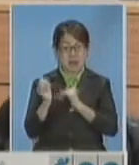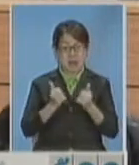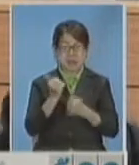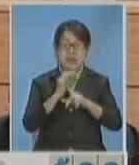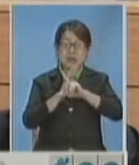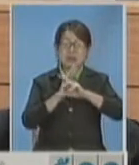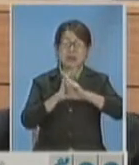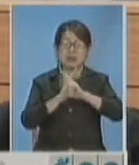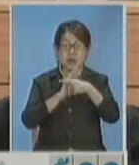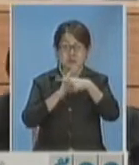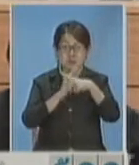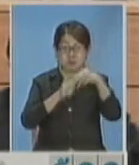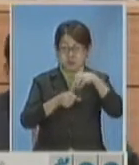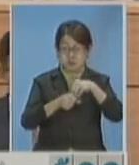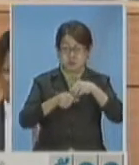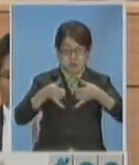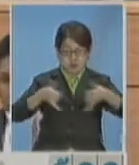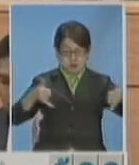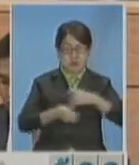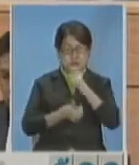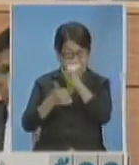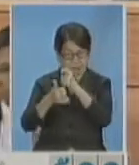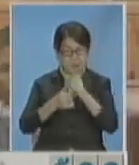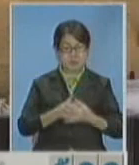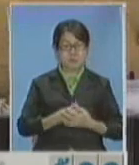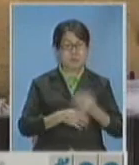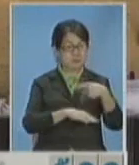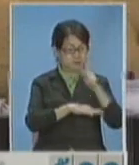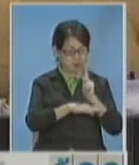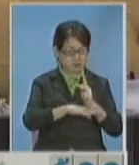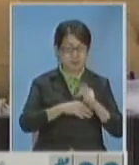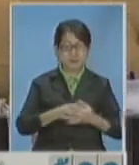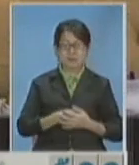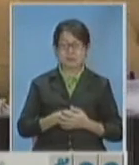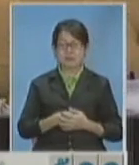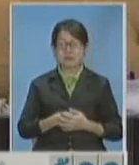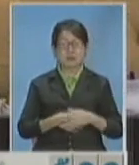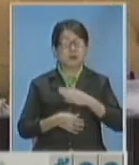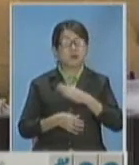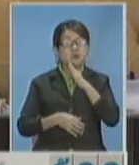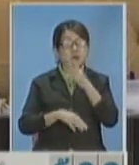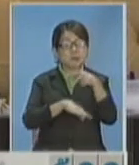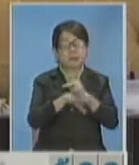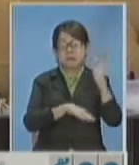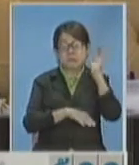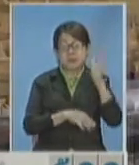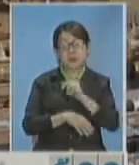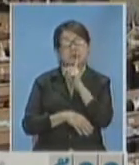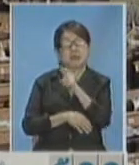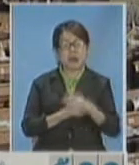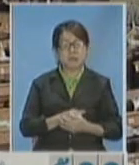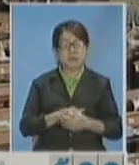ชัยภูมิที่มานั่งอยู่ในสภาแห่งนี้ท่านประธานครับ ถ้าท่านไม่เชื่อท่านลองถามพี่น้องประชาชนจ